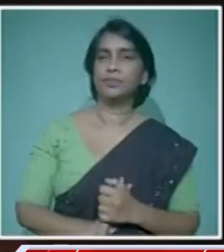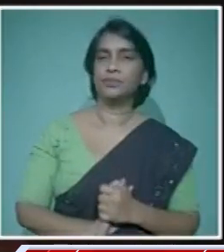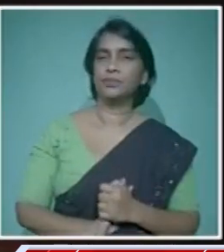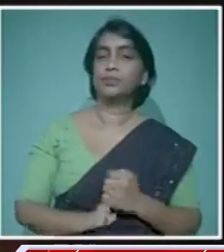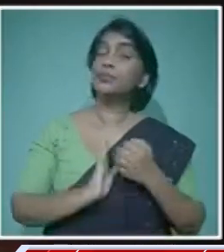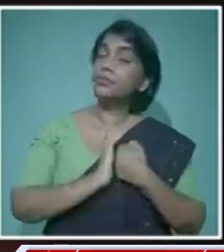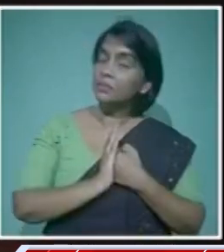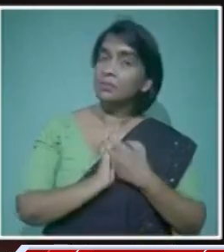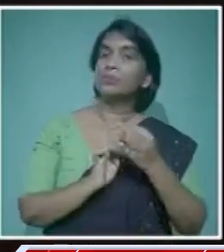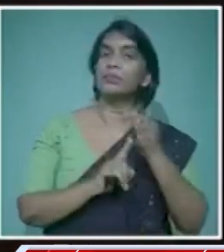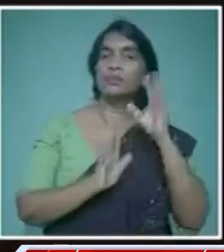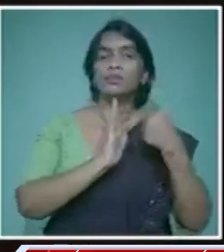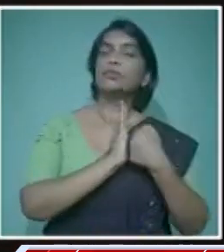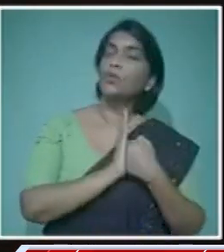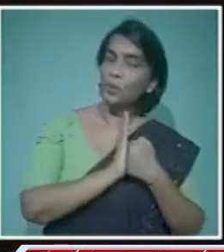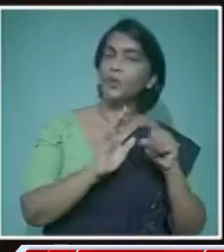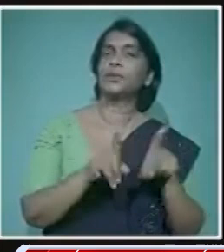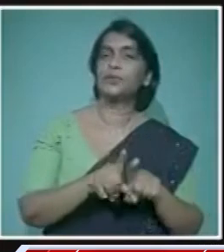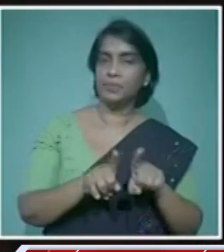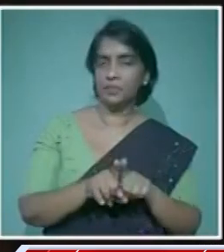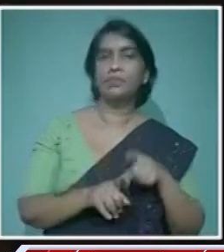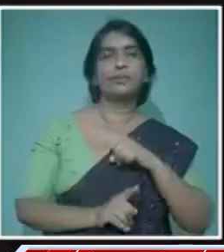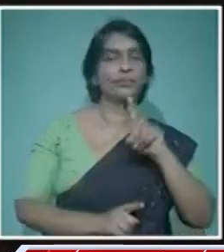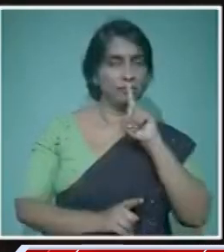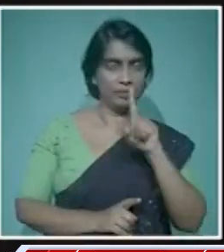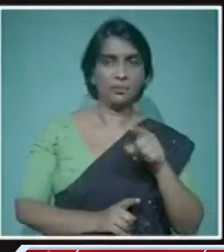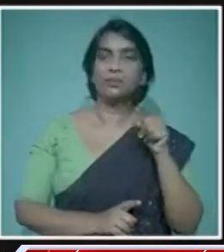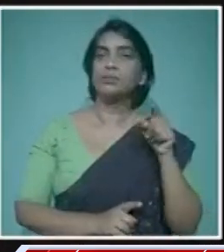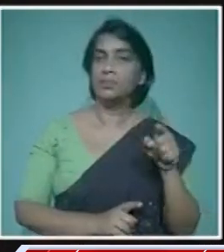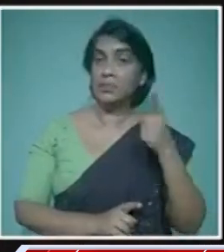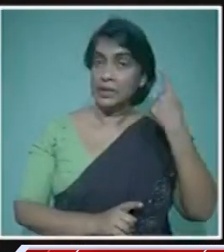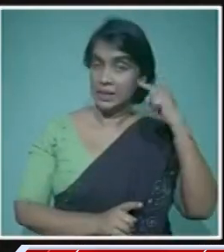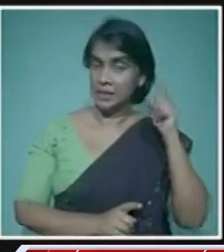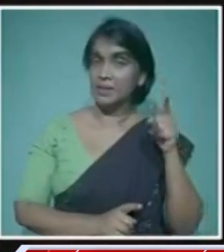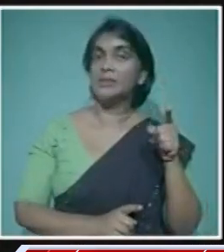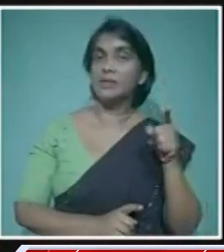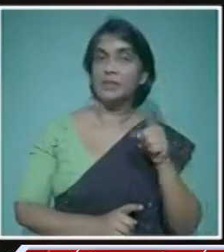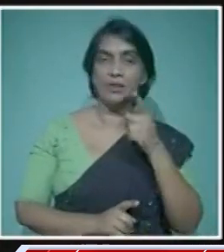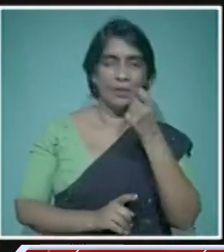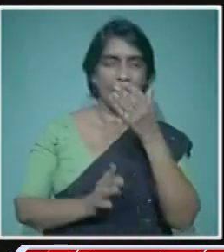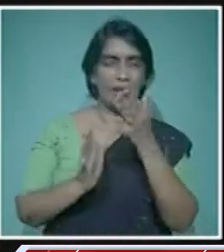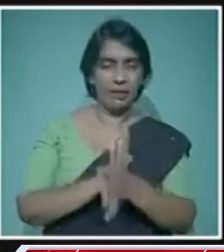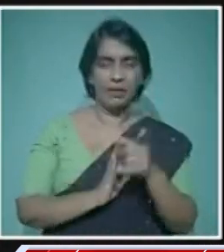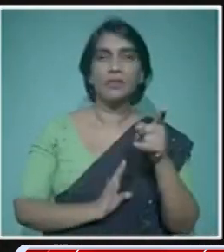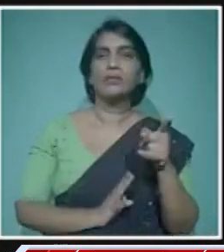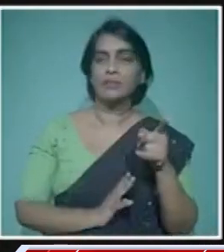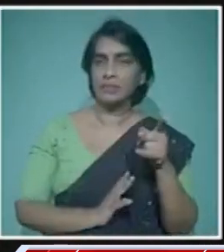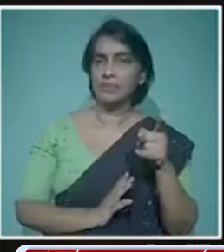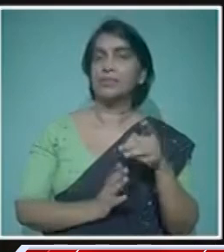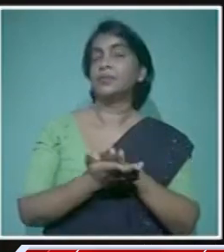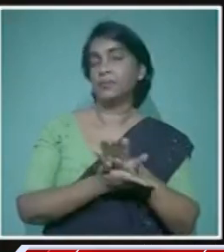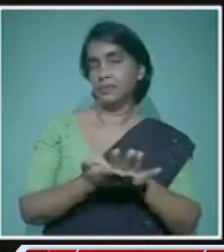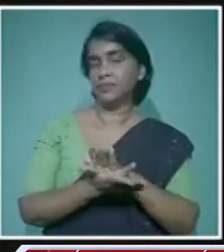ගරු ජනාධිපතිතුමාට කරන ගෞරවයක් හැටියට මම කියනවා ඒ ඊයේ සිදුවුණු පොඩි අත්වැරද්ද